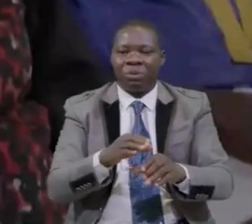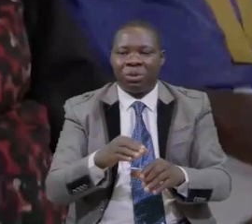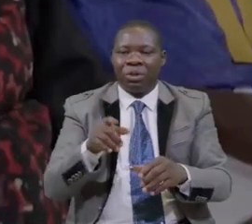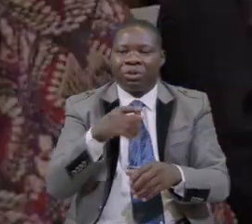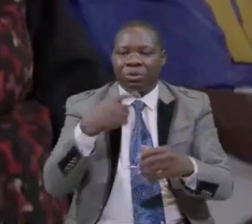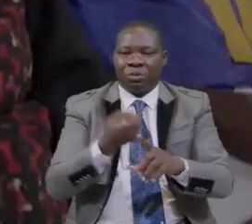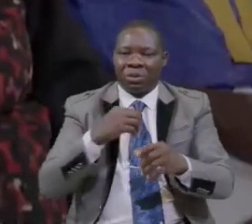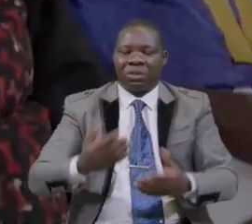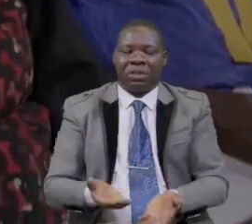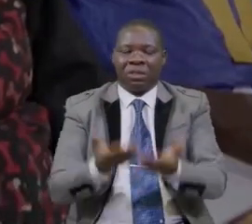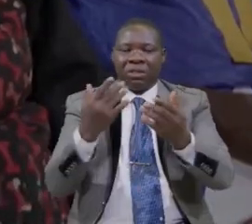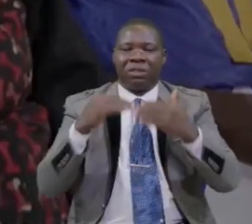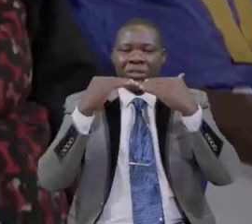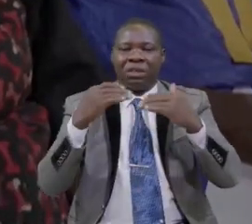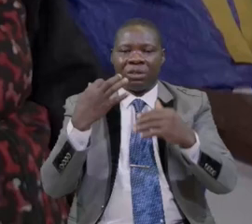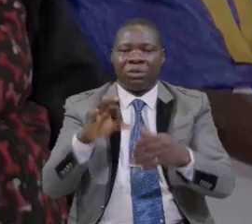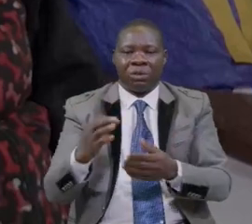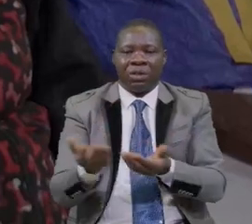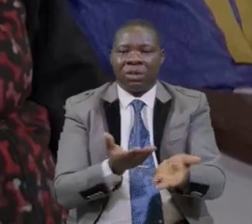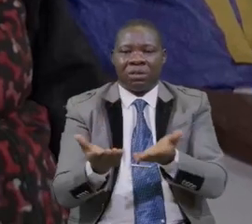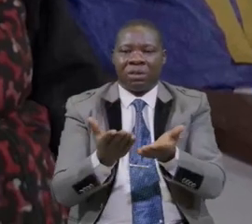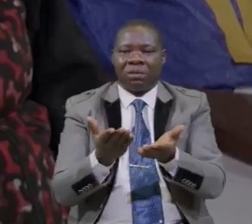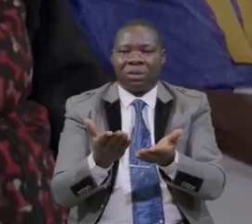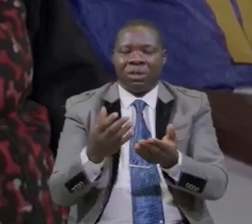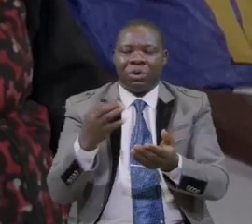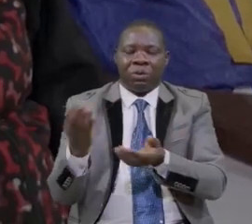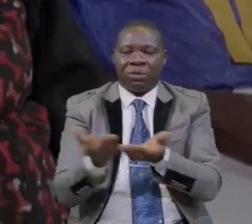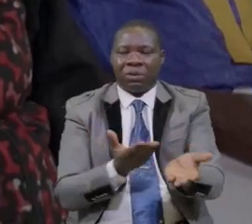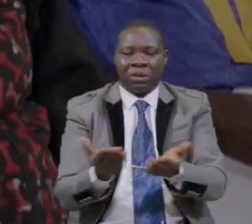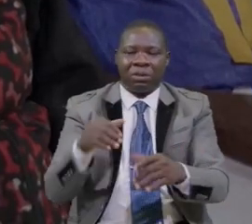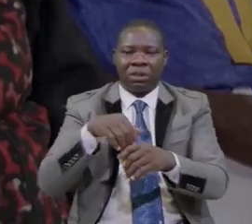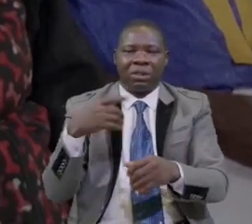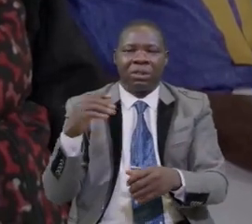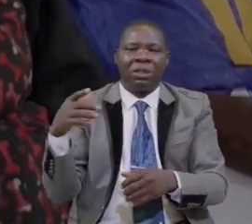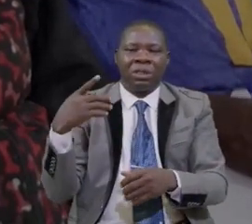le standard de la vie de serviteur, du service,